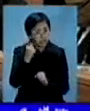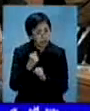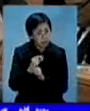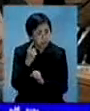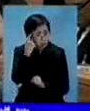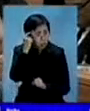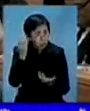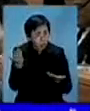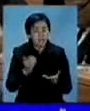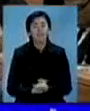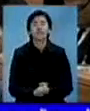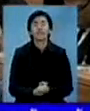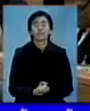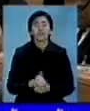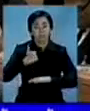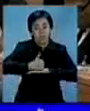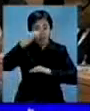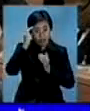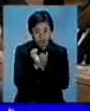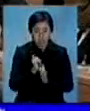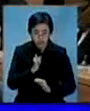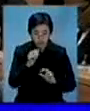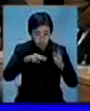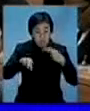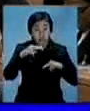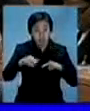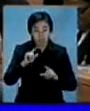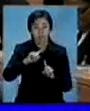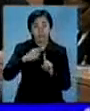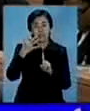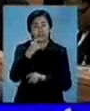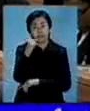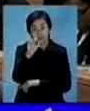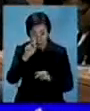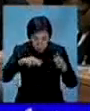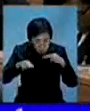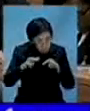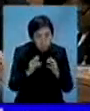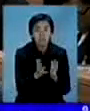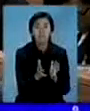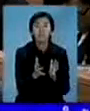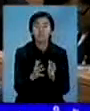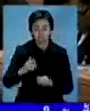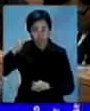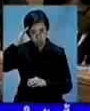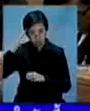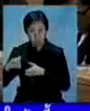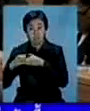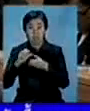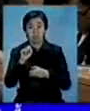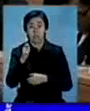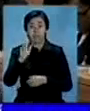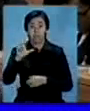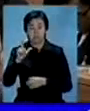ทั้งที่พลตำรวจอดุลแสงสิงแก้วนำเจ้าหน้าที่ไปตรวจก่อนแล้วในวันเดียวกันคือ19ตรวจไม่พบแต่ทหารเจ้าหน้าที่ทหารจากสอ